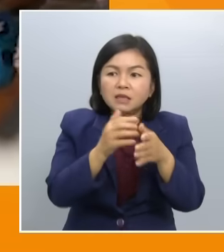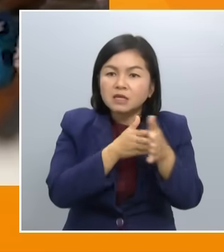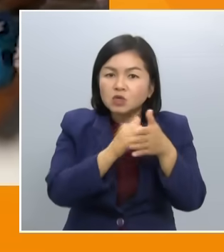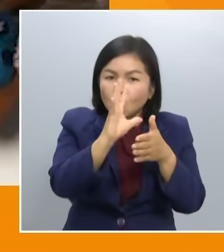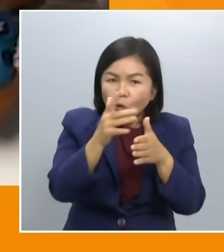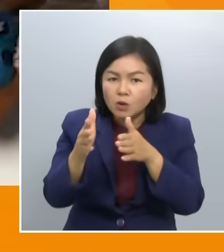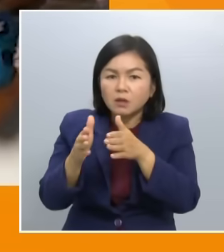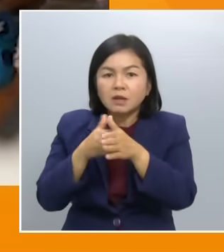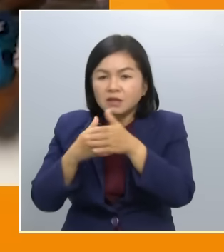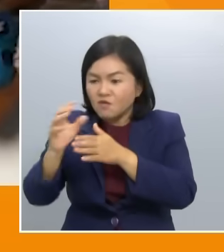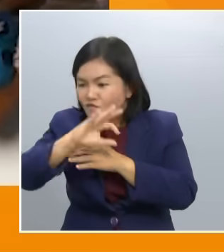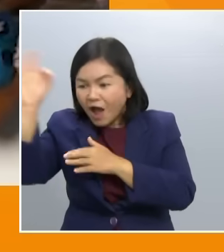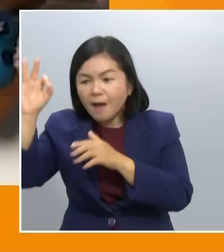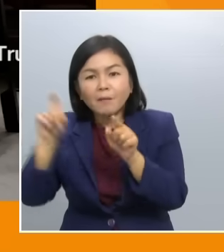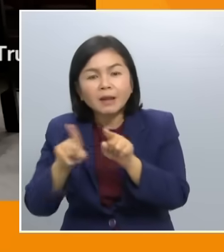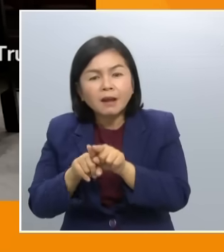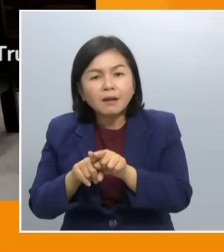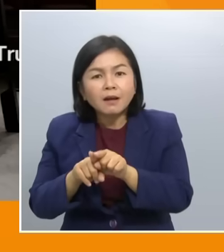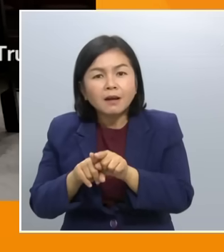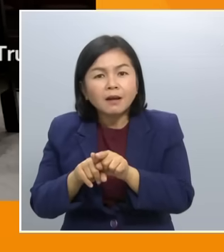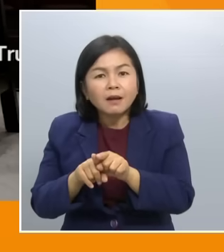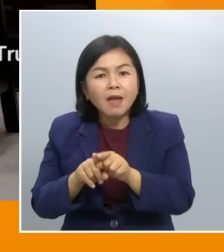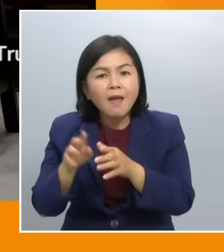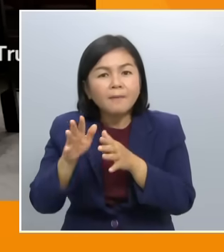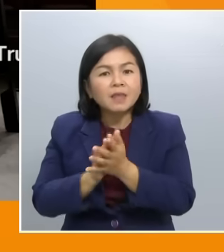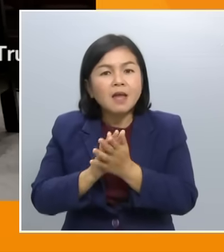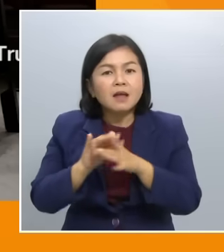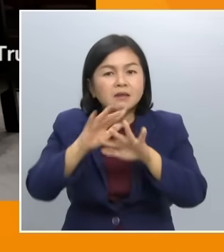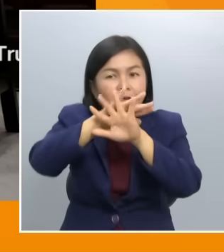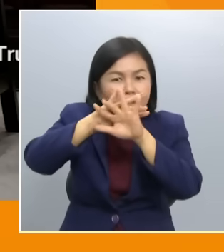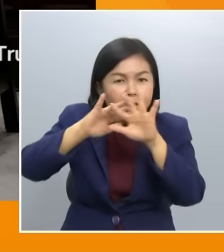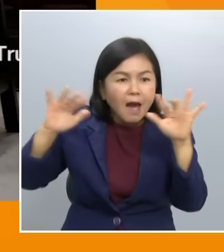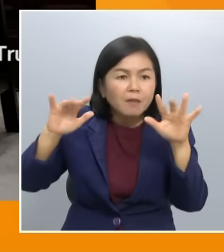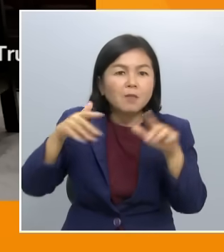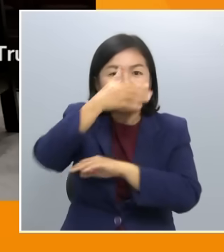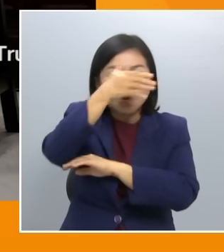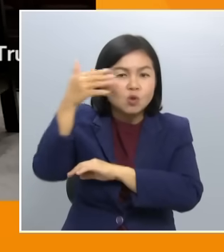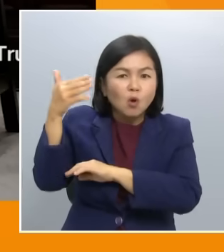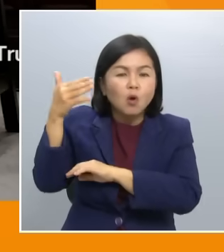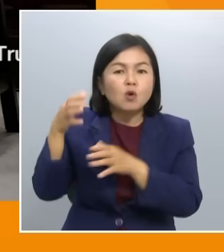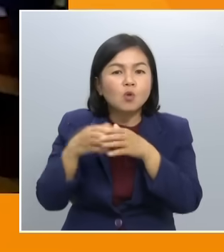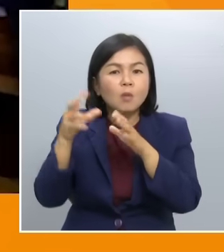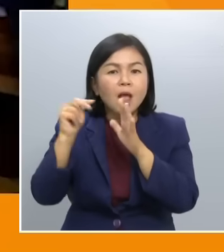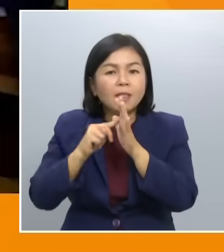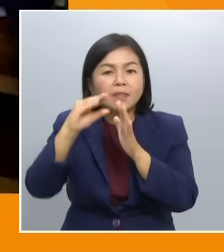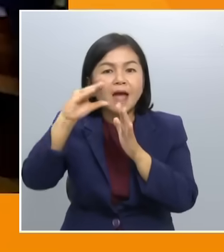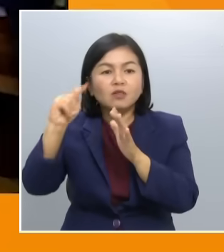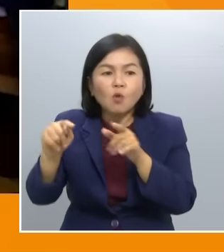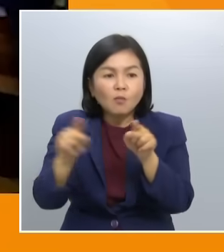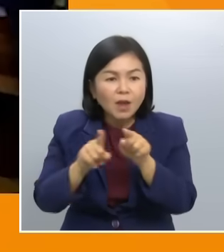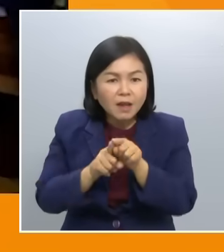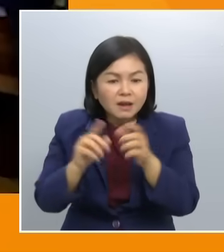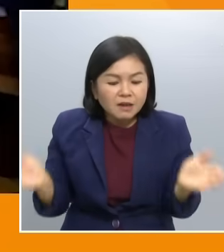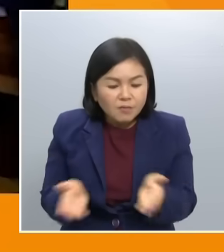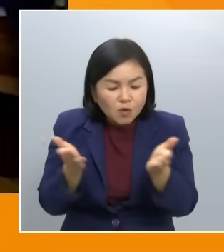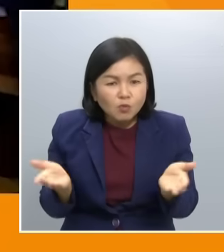งสีฟ้านั่นลวดลายธงนาโต้ประดับที่ถุงเท้าส่งสัญญาณให้นาโต้สนับสนุน